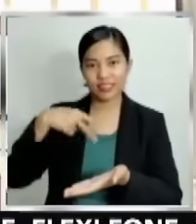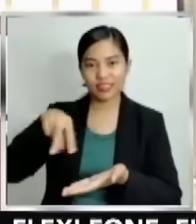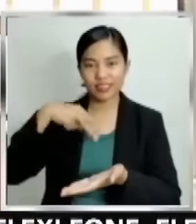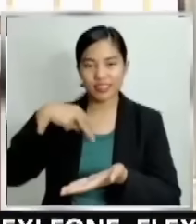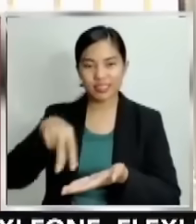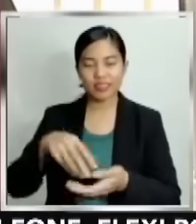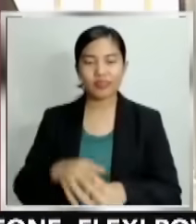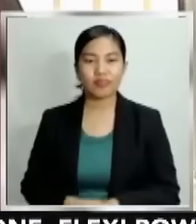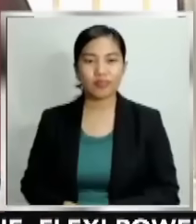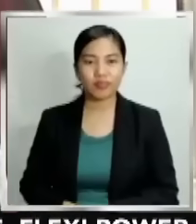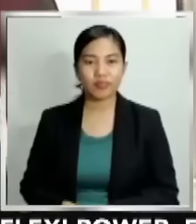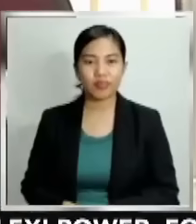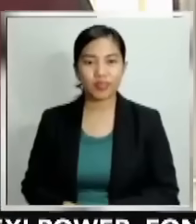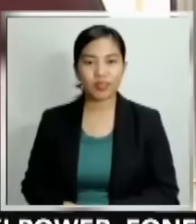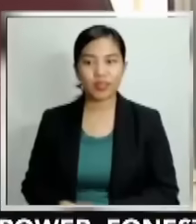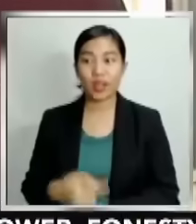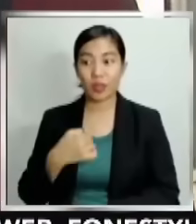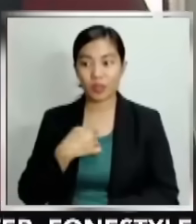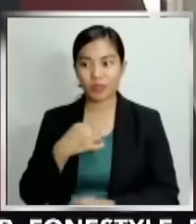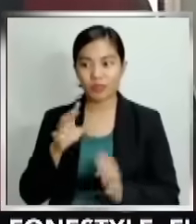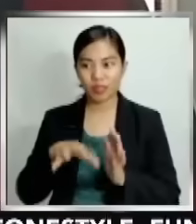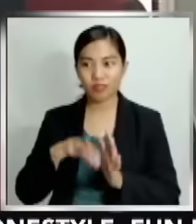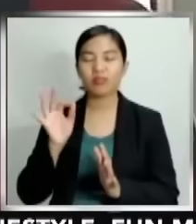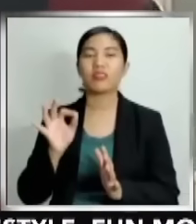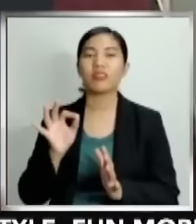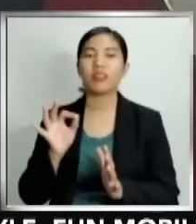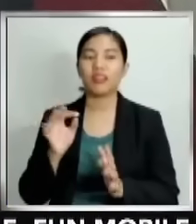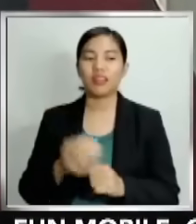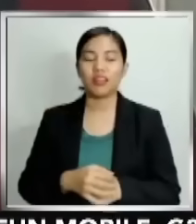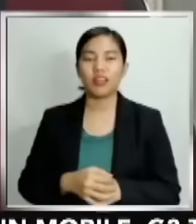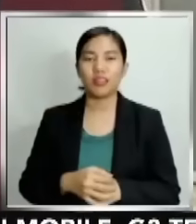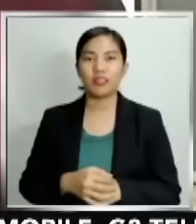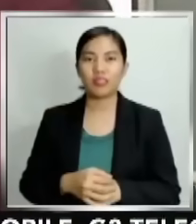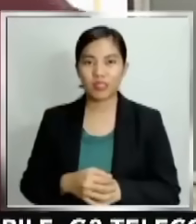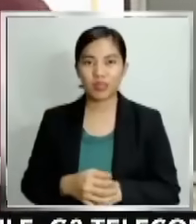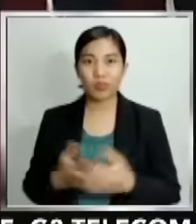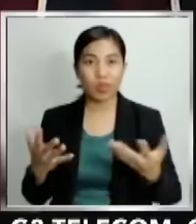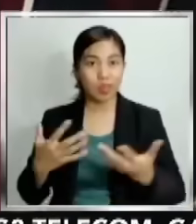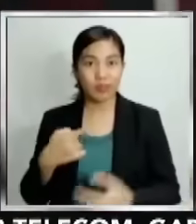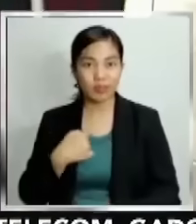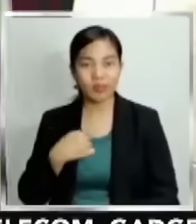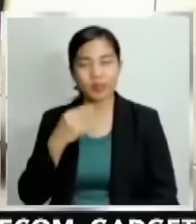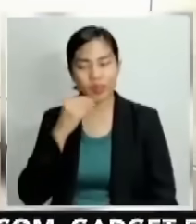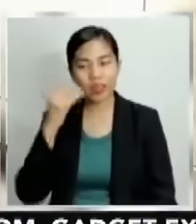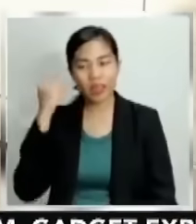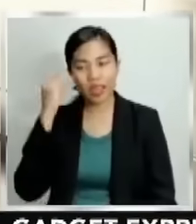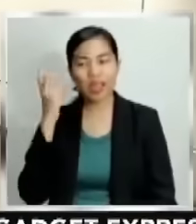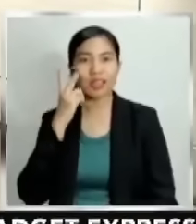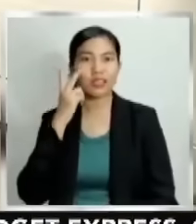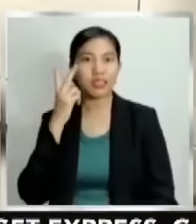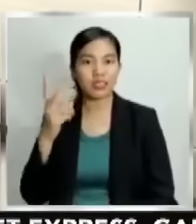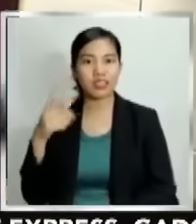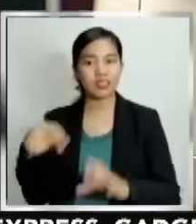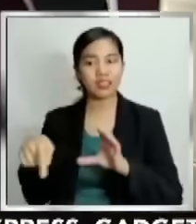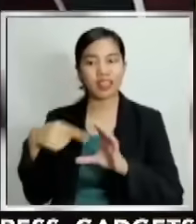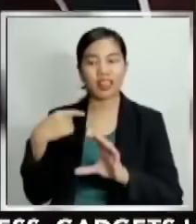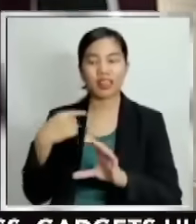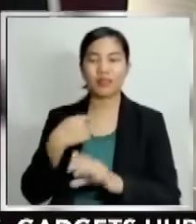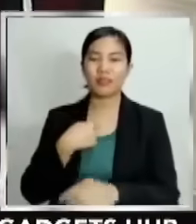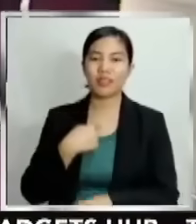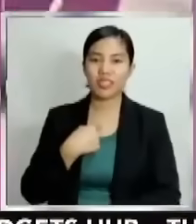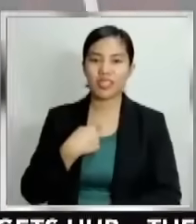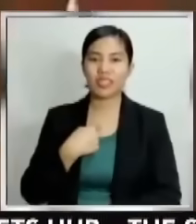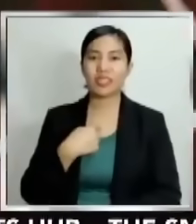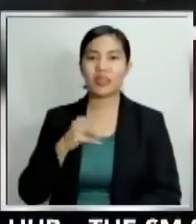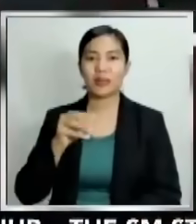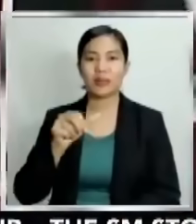siya, nasa bahay po ako. Tapos po, nakita ko po yung chat ni Ate Marian. Maya-maya, dumating na si